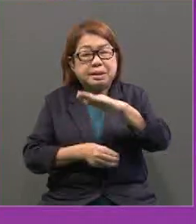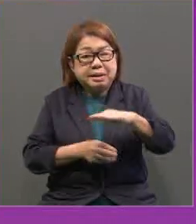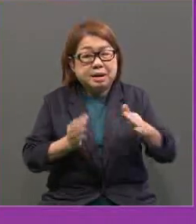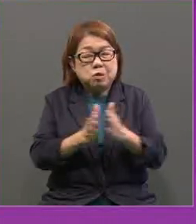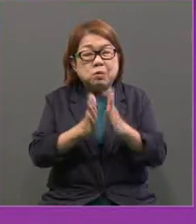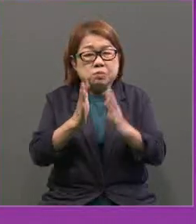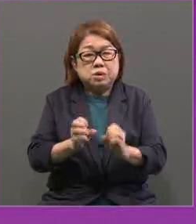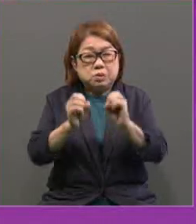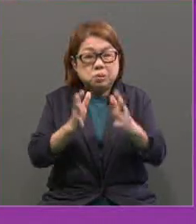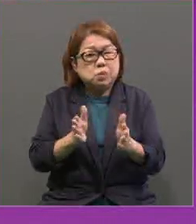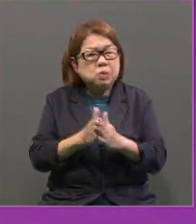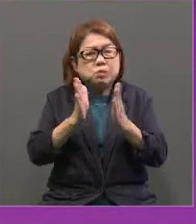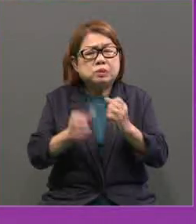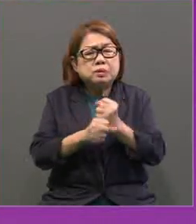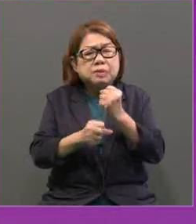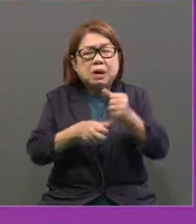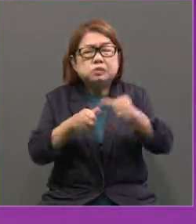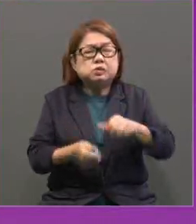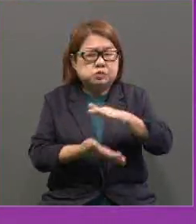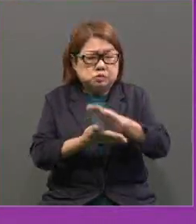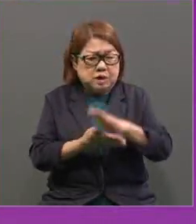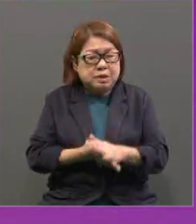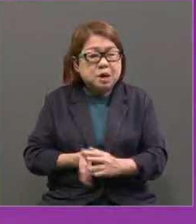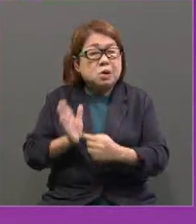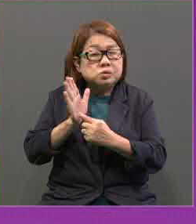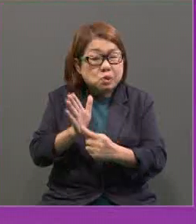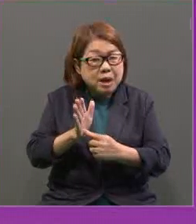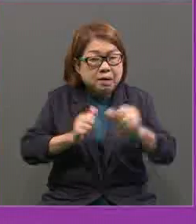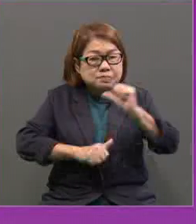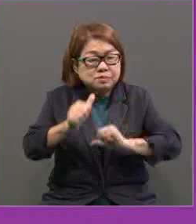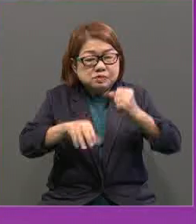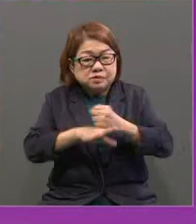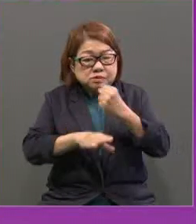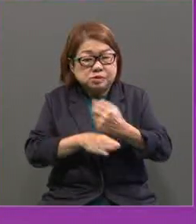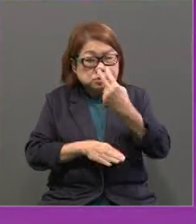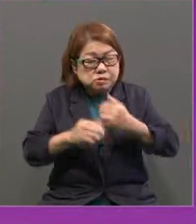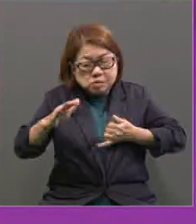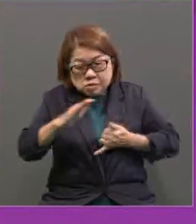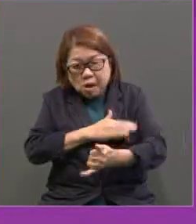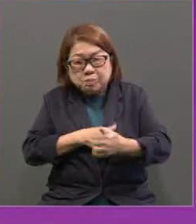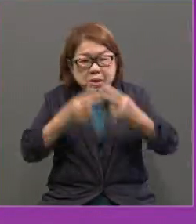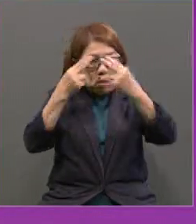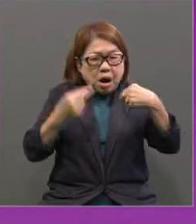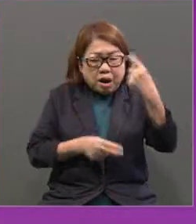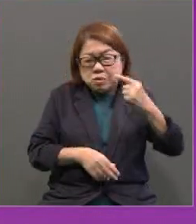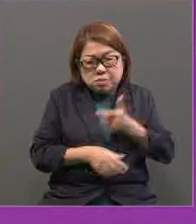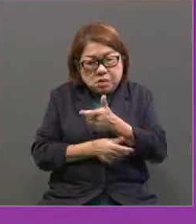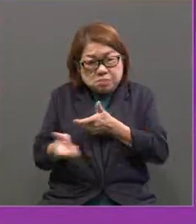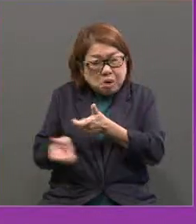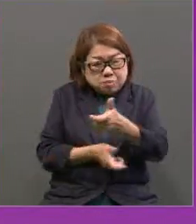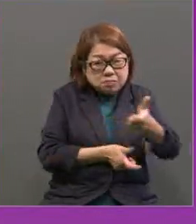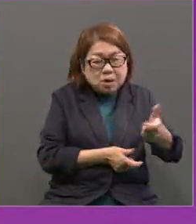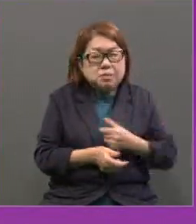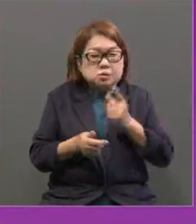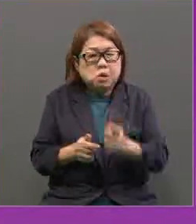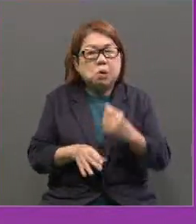ณครูและบุคลากรของโรงเรียนด้วยนะครับโดยมีการจำลองเหตุการณ์ว่ามีเหตุกราดยิงขึ้นภายในพื้นที่ของโรงเรียนนะครับมีการ